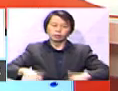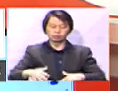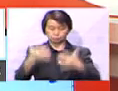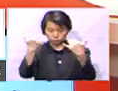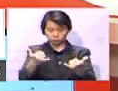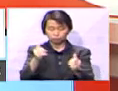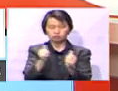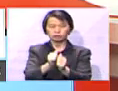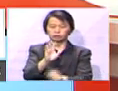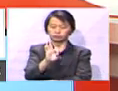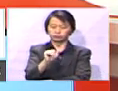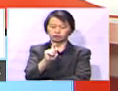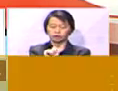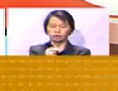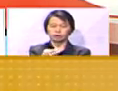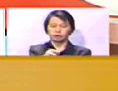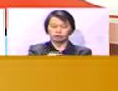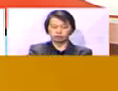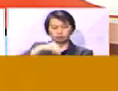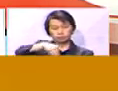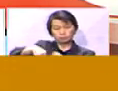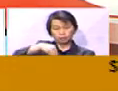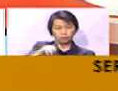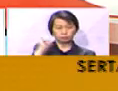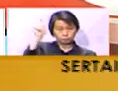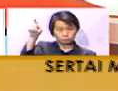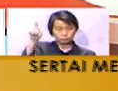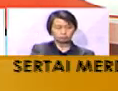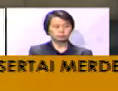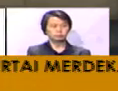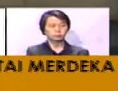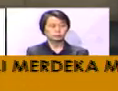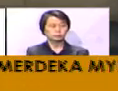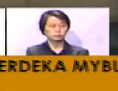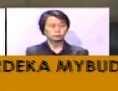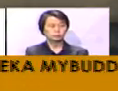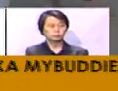bersama Fatil Hidayat Ghazali di Makkah Al-Mukarramah. Saksikan.